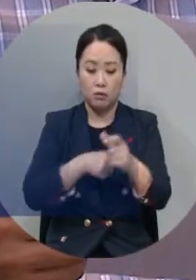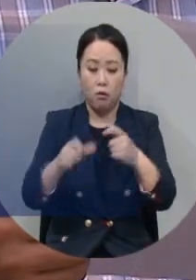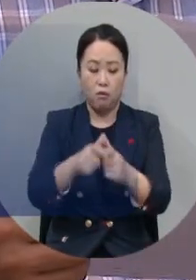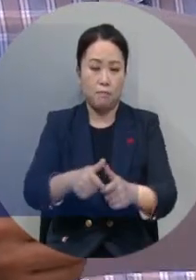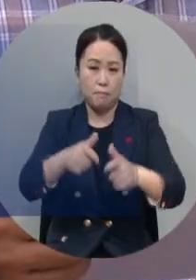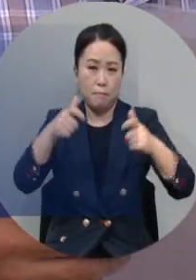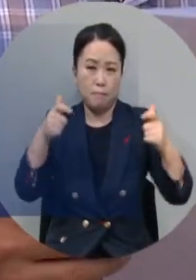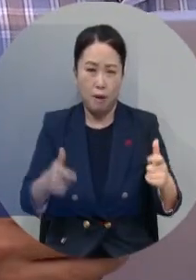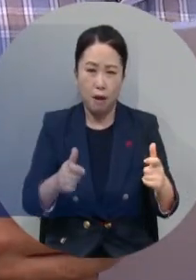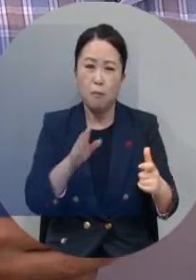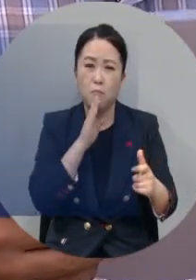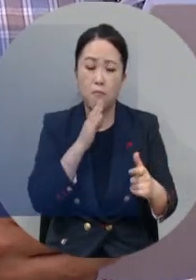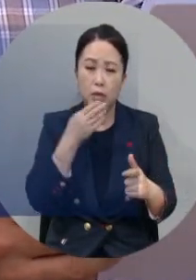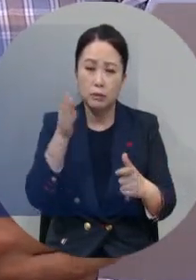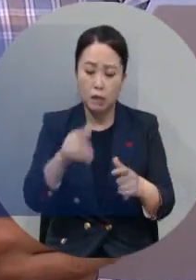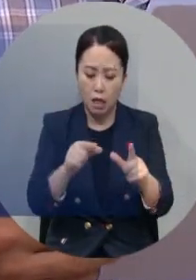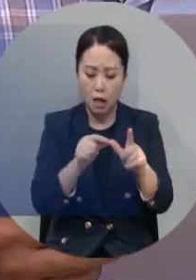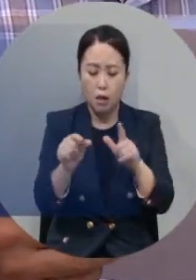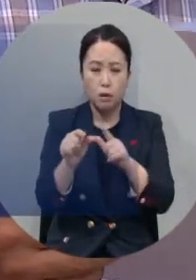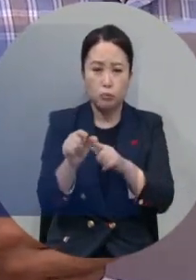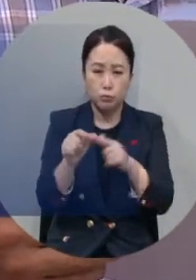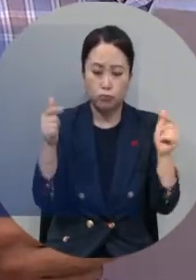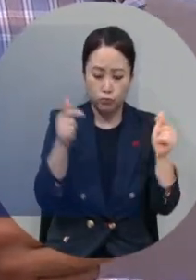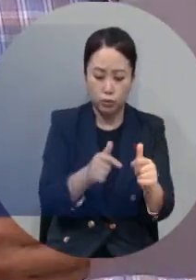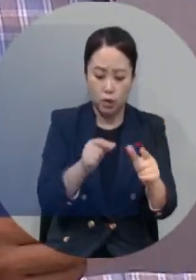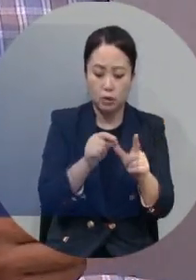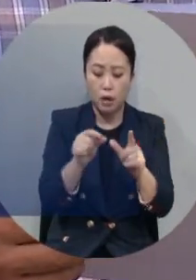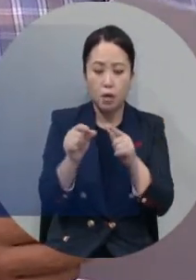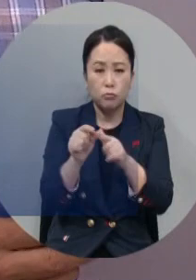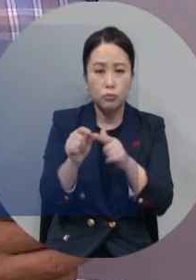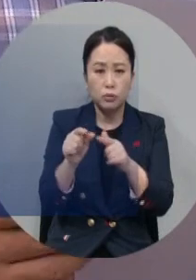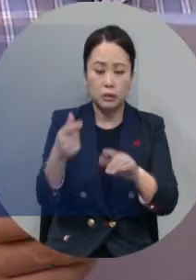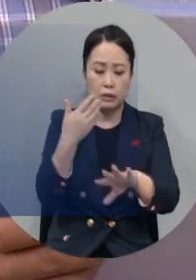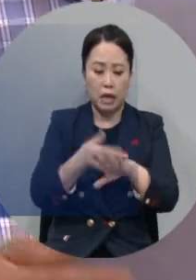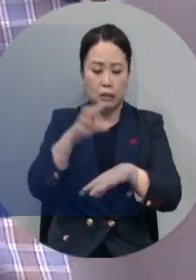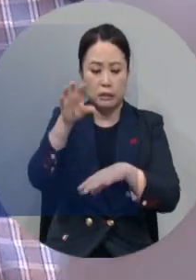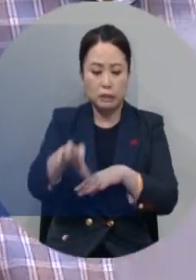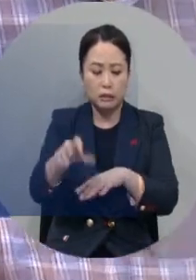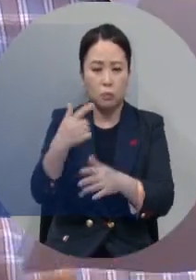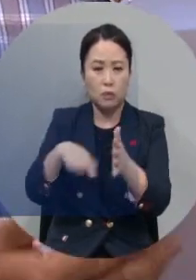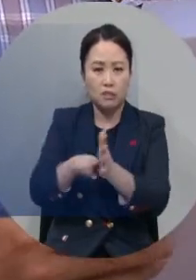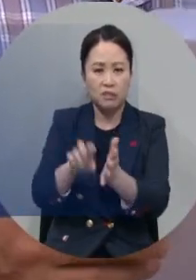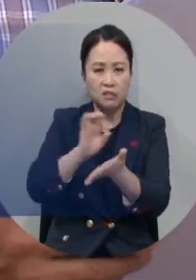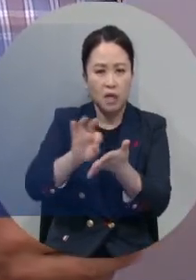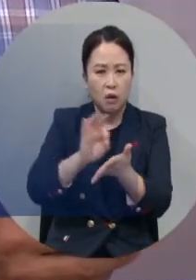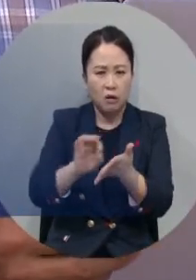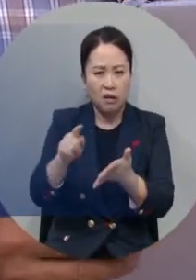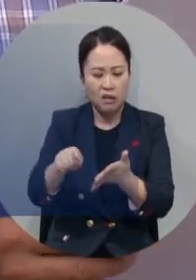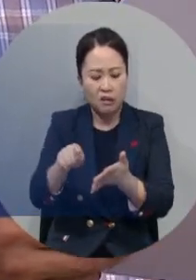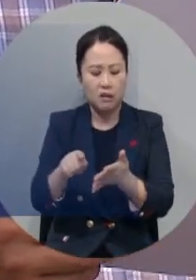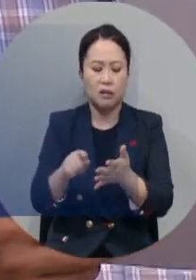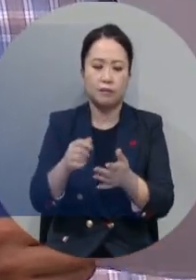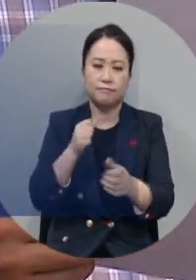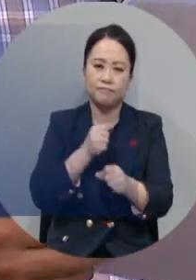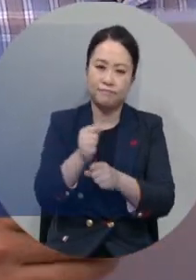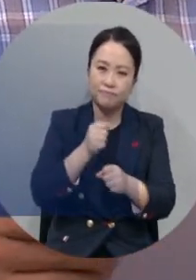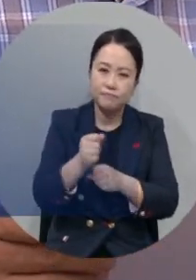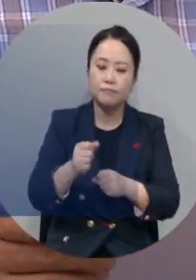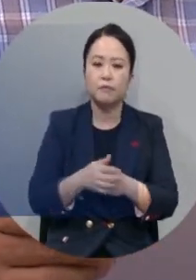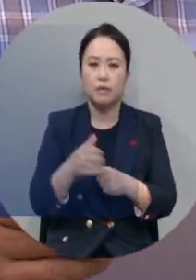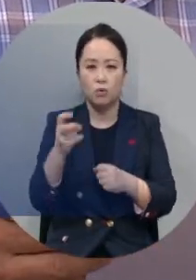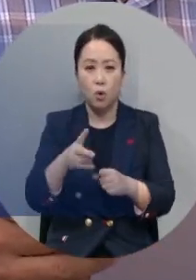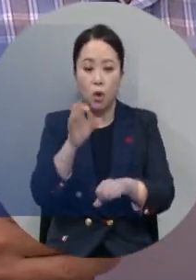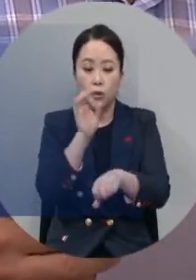증편하기는커녕 일부를 다른 지역 노선으로 배치한다는 것은 시장 논리에 맞지 않는 황당한 정책이다.